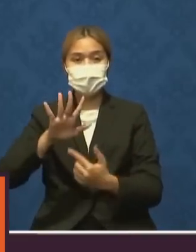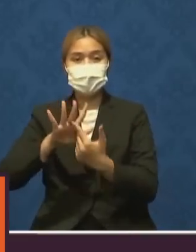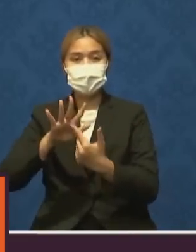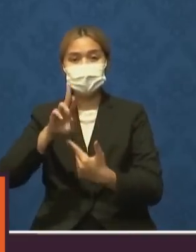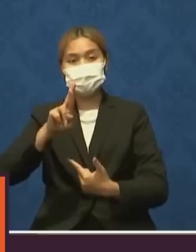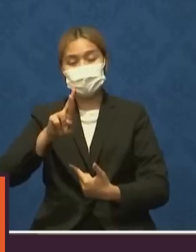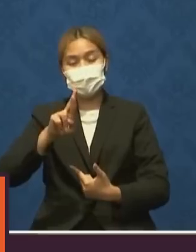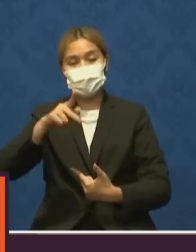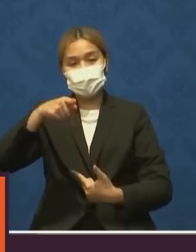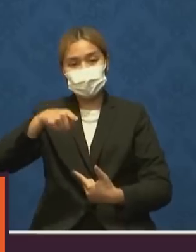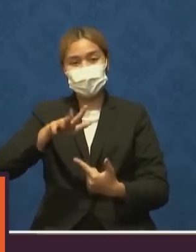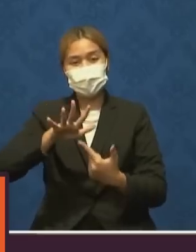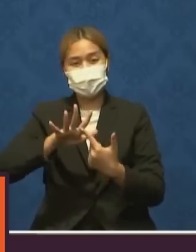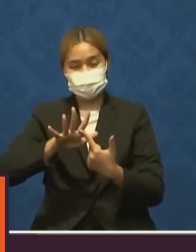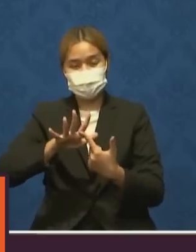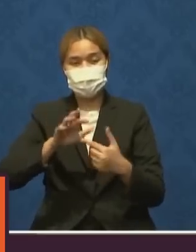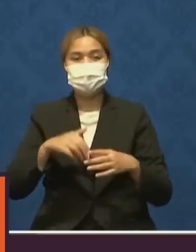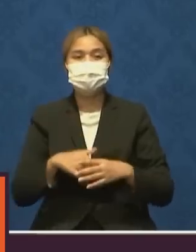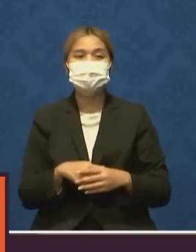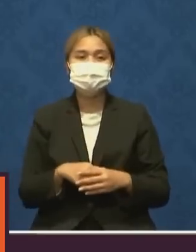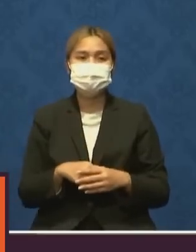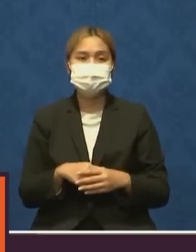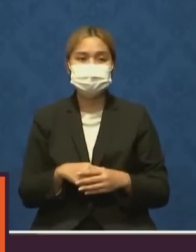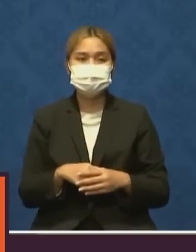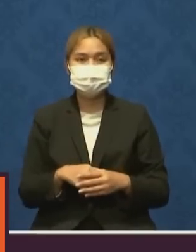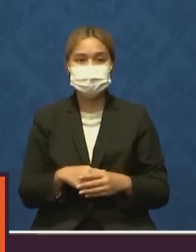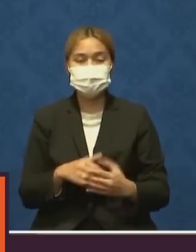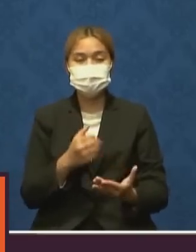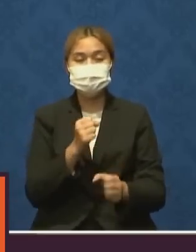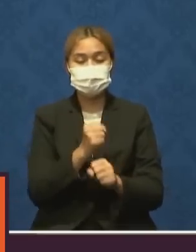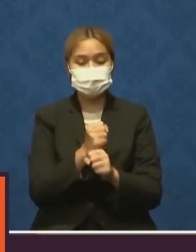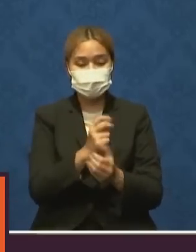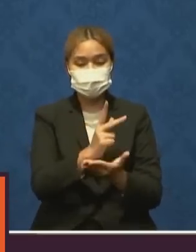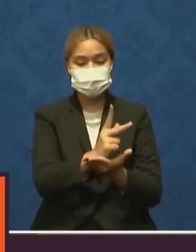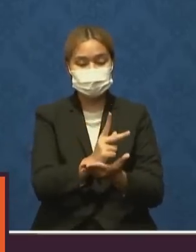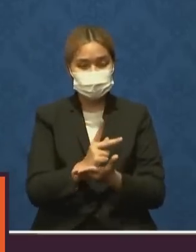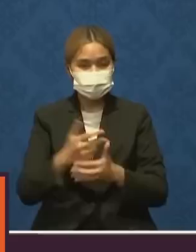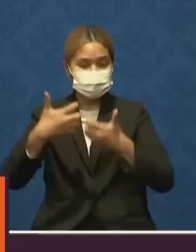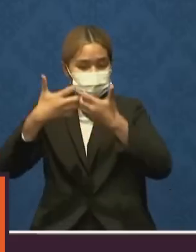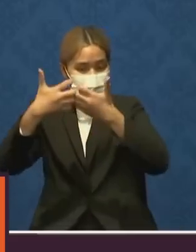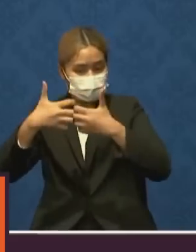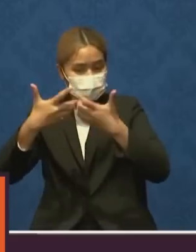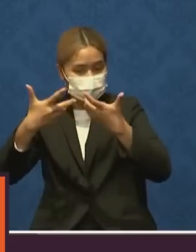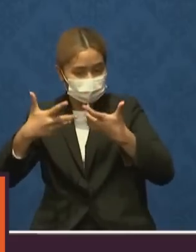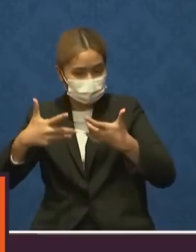เป็การแ้ไขสัญาเดิมที่คสัญญาเนี่ยยไมสามารเดนเครื่องได้ตามสัญาเดิม